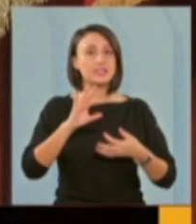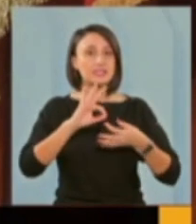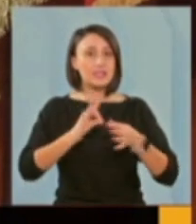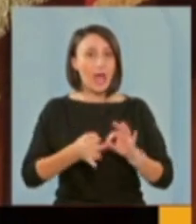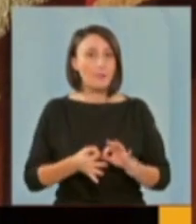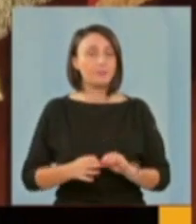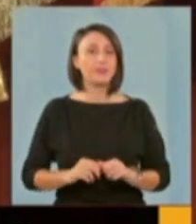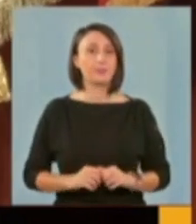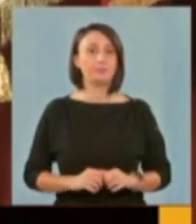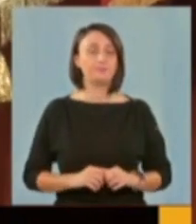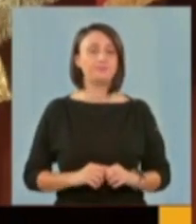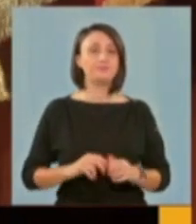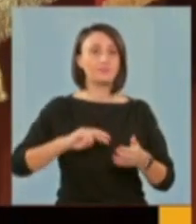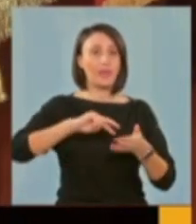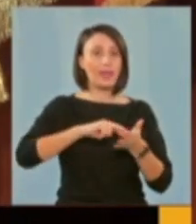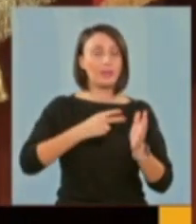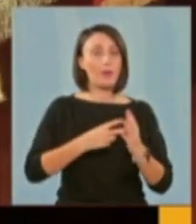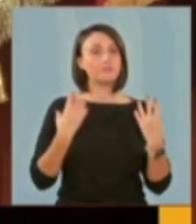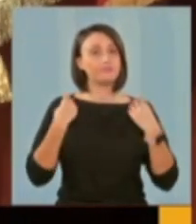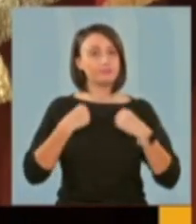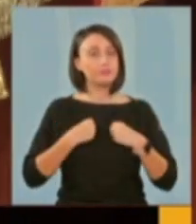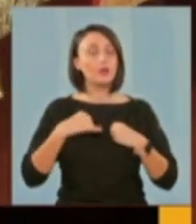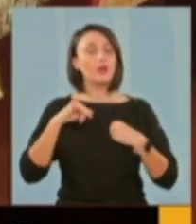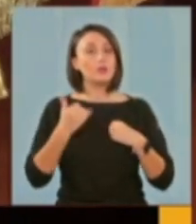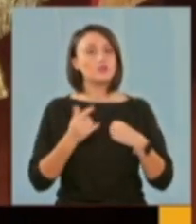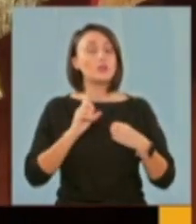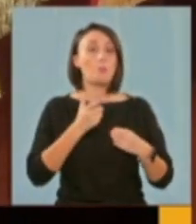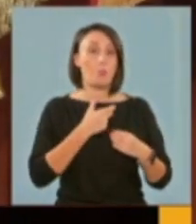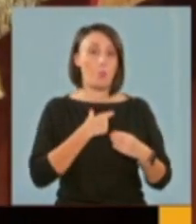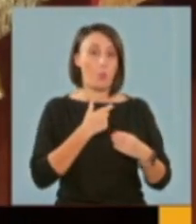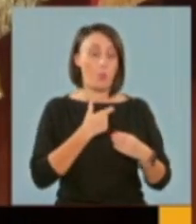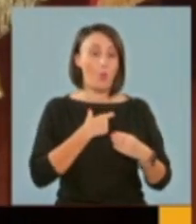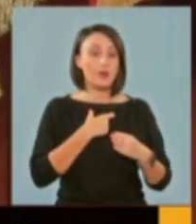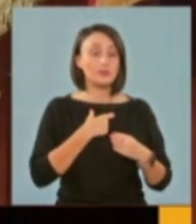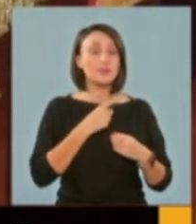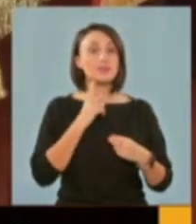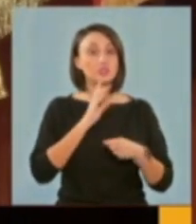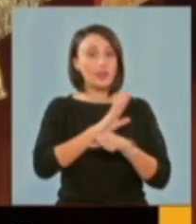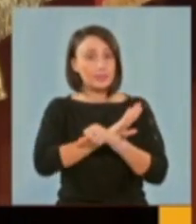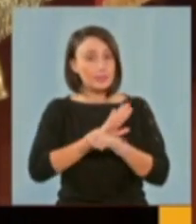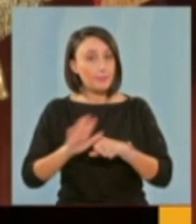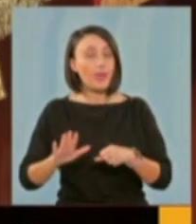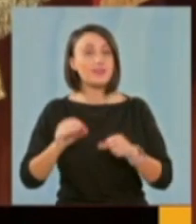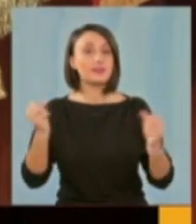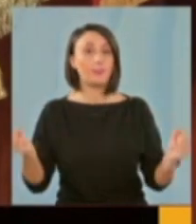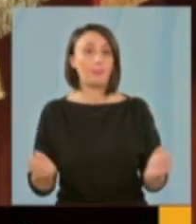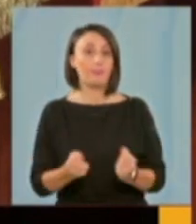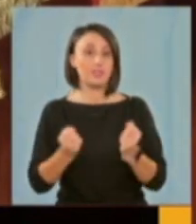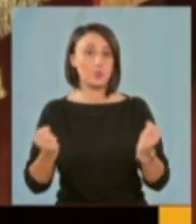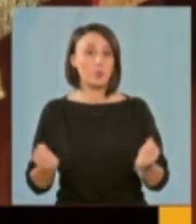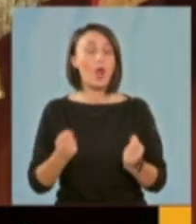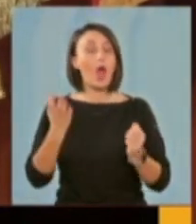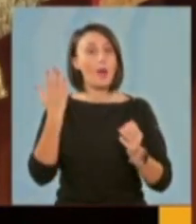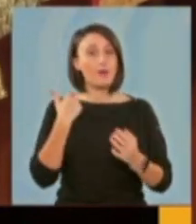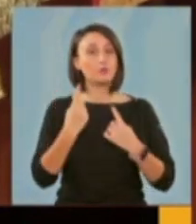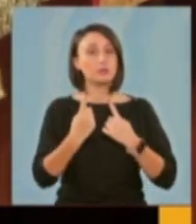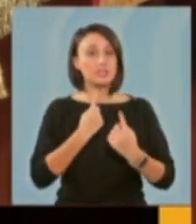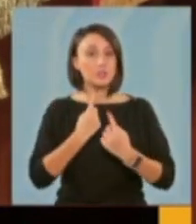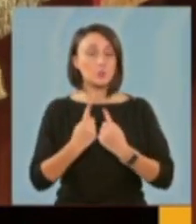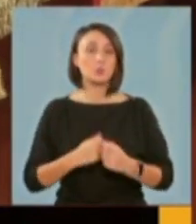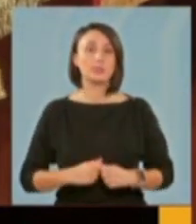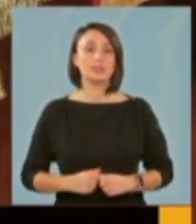presupune echiparea și dotarea astfel încât să poată să își îndeplinească misiunile. Am avut discuții